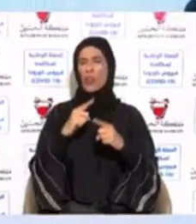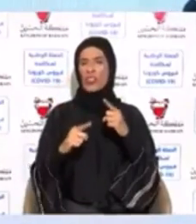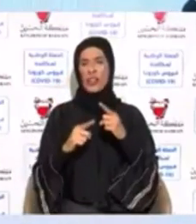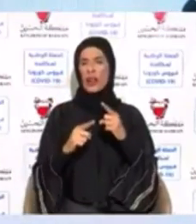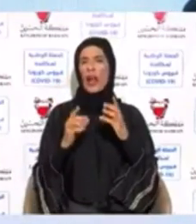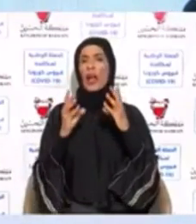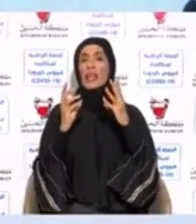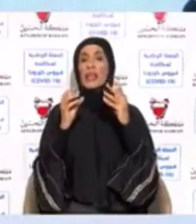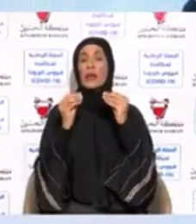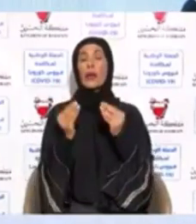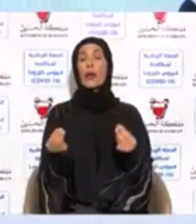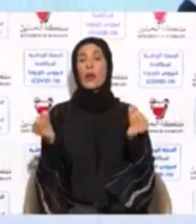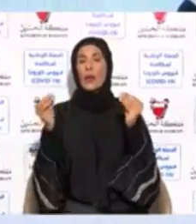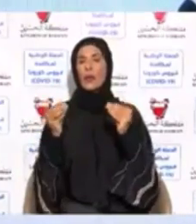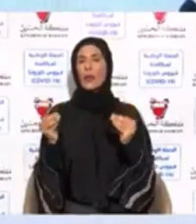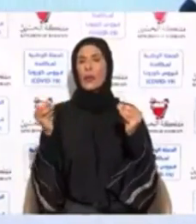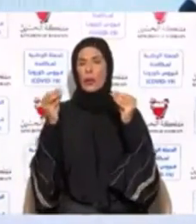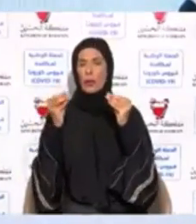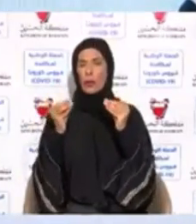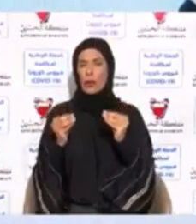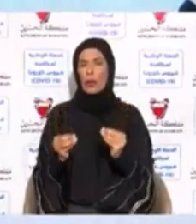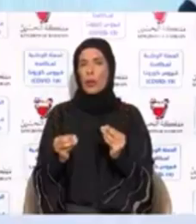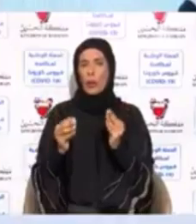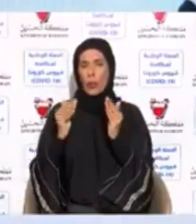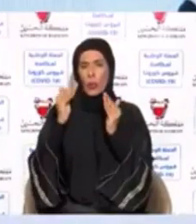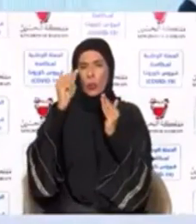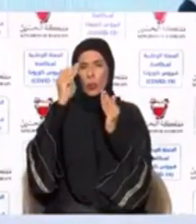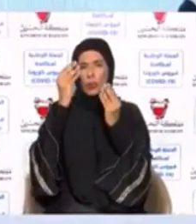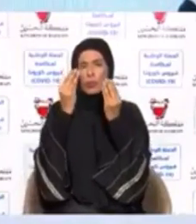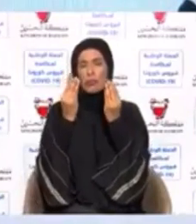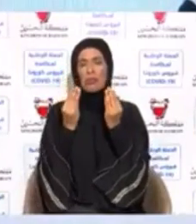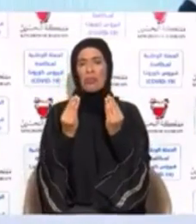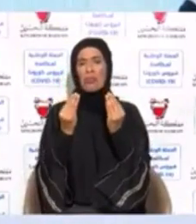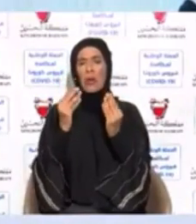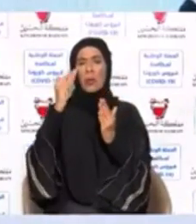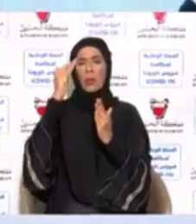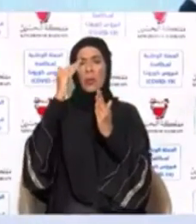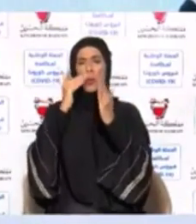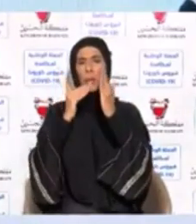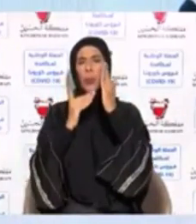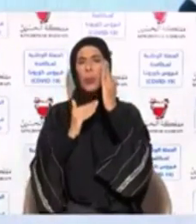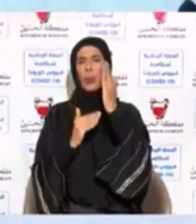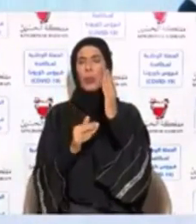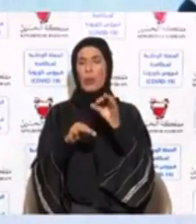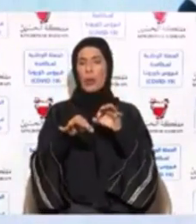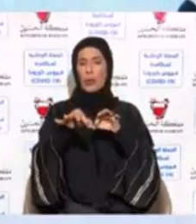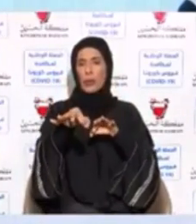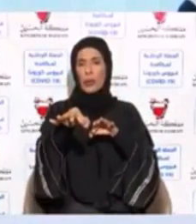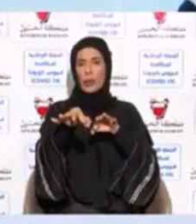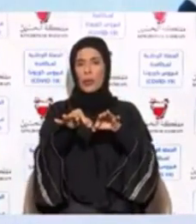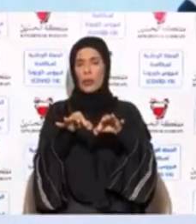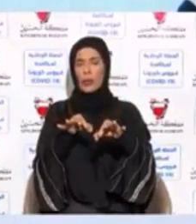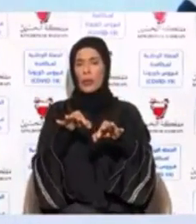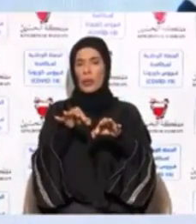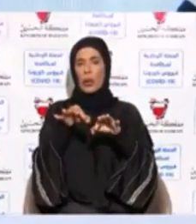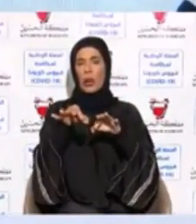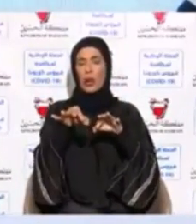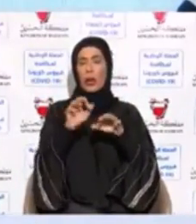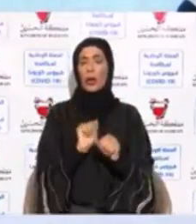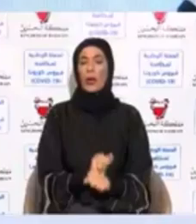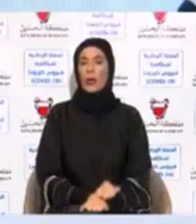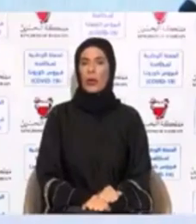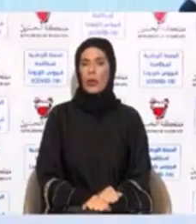في الأعداد تؤثر وتبطئ درجة تنفيذ الخطط، حيث نصل حتى نصل